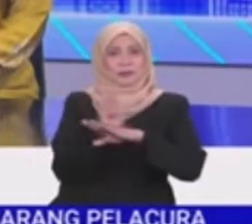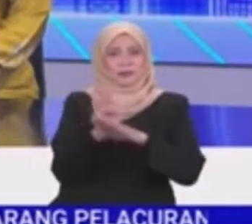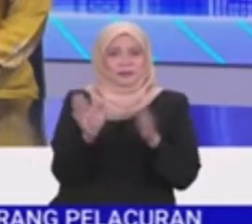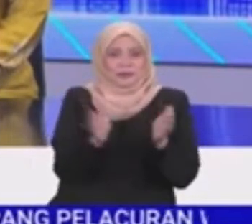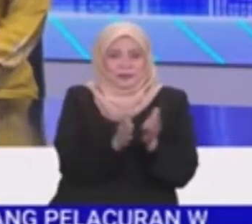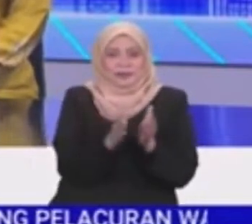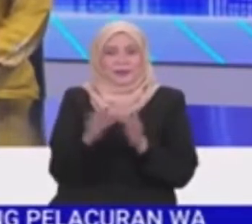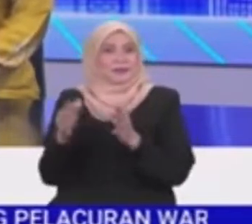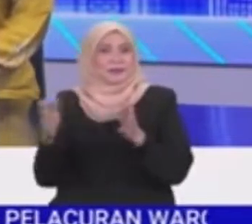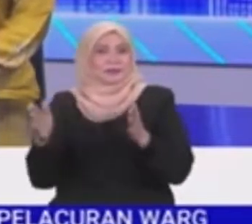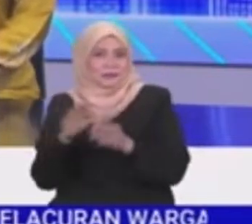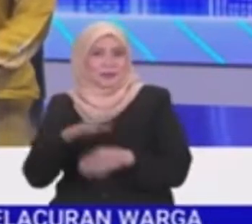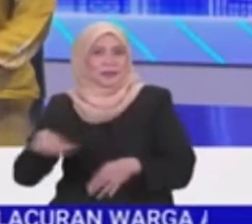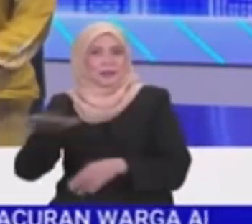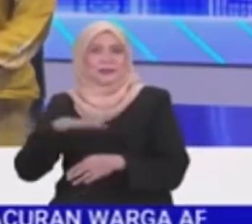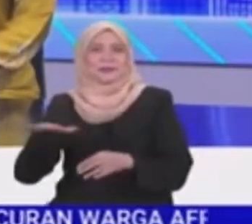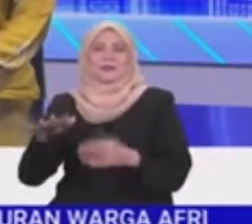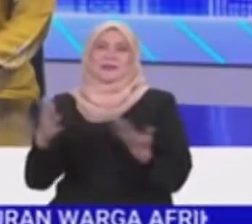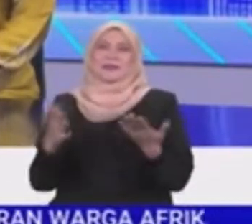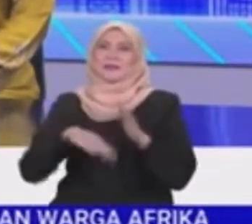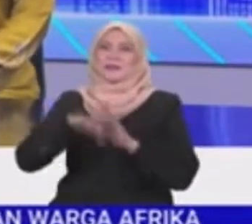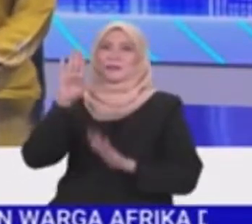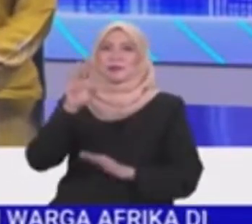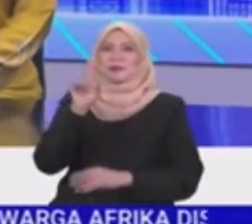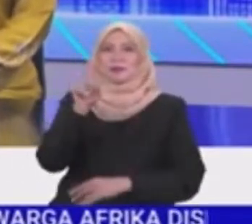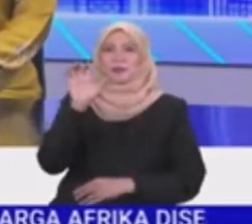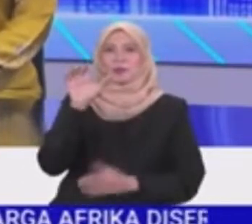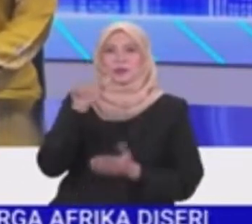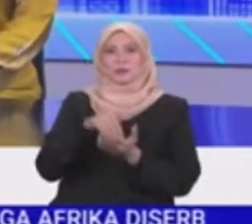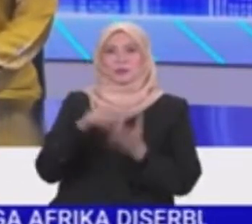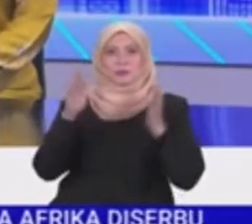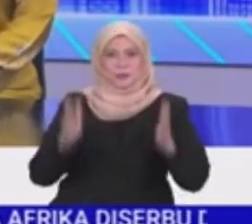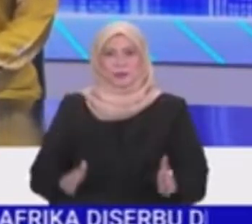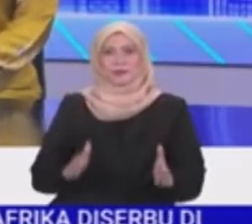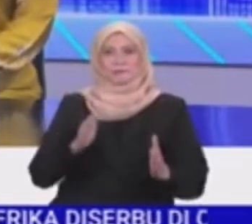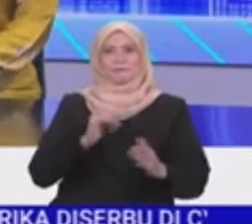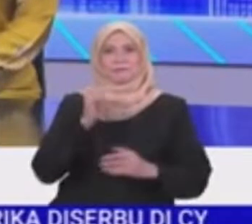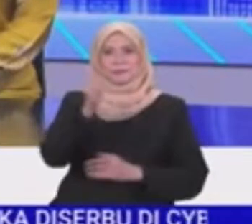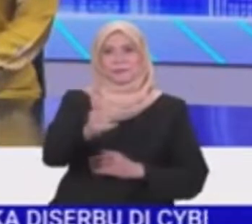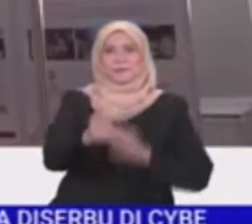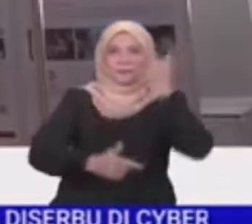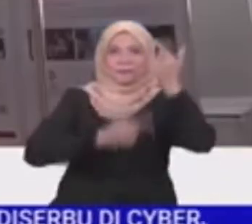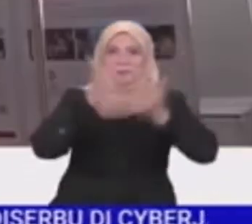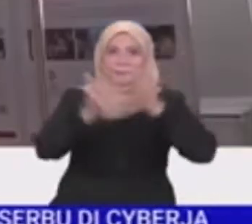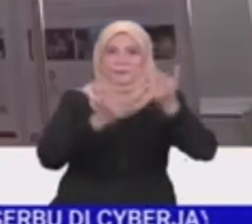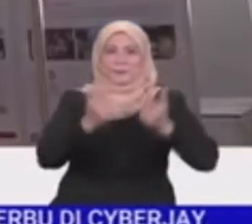dan sederhana menyasarkan lebih 100,000 pengunjung.